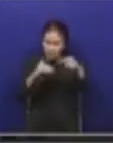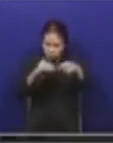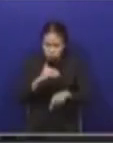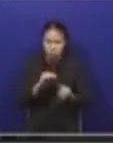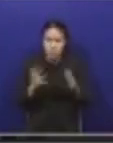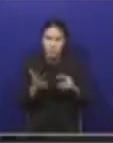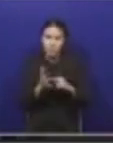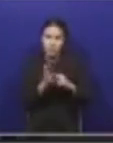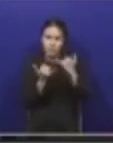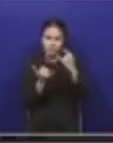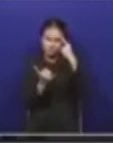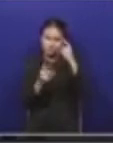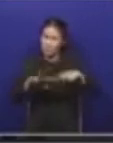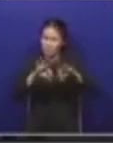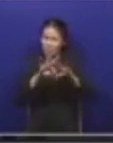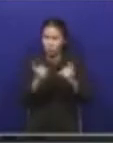และนี่คือสิ่งที่ผมรับไปได้ฟรี